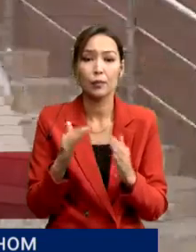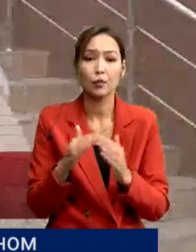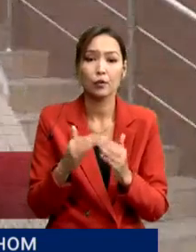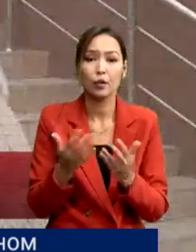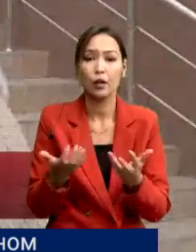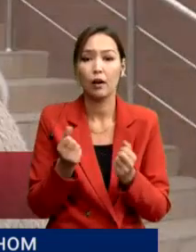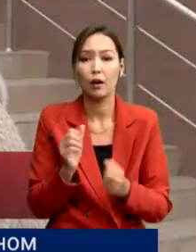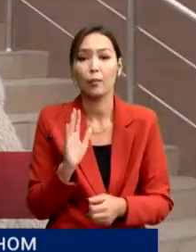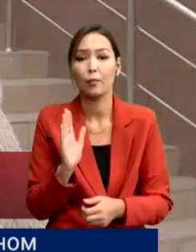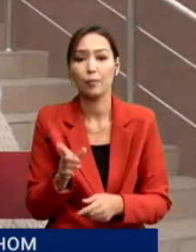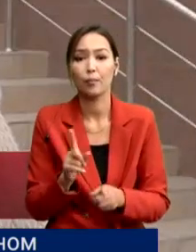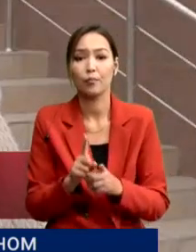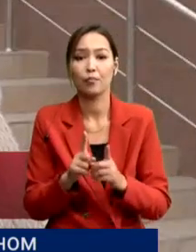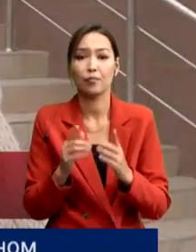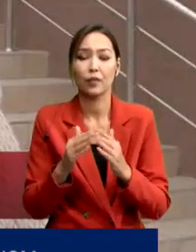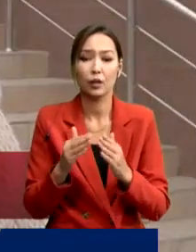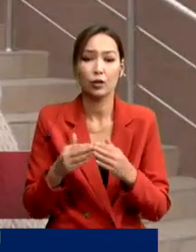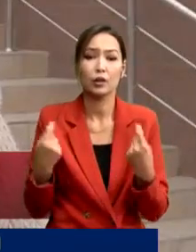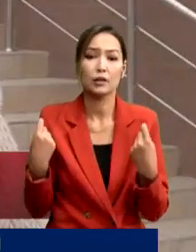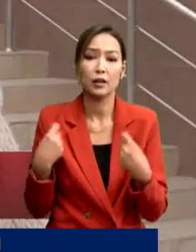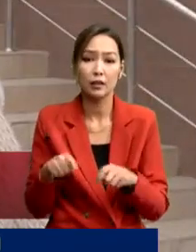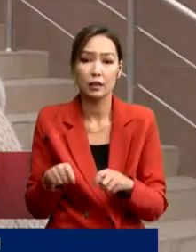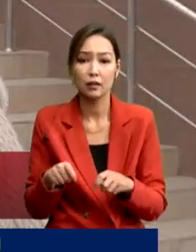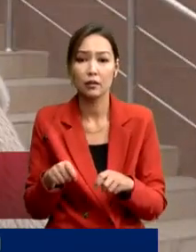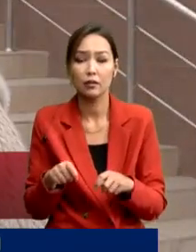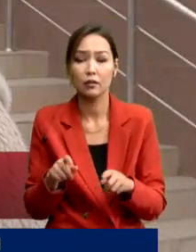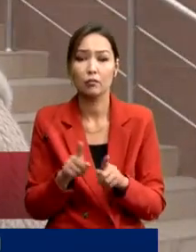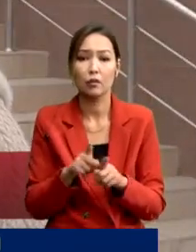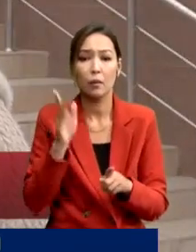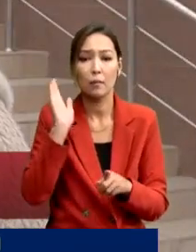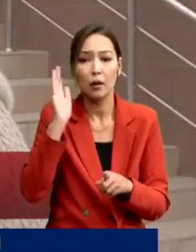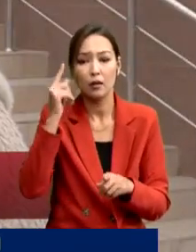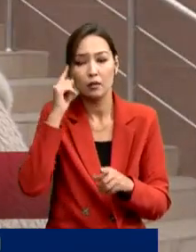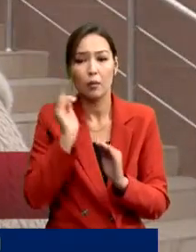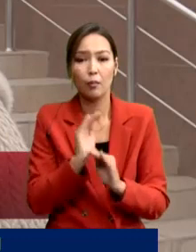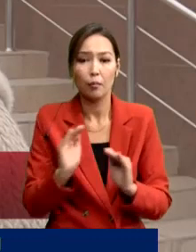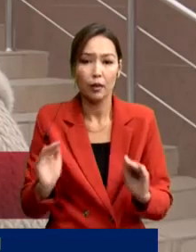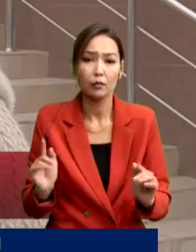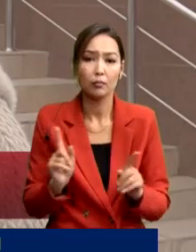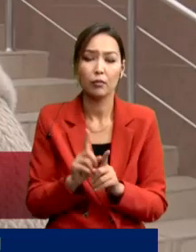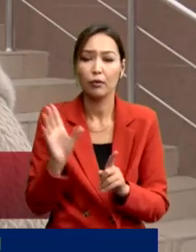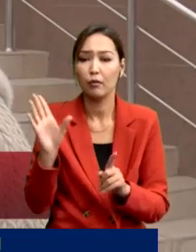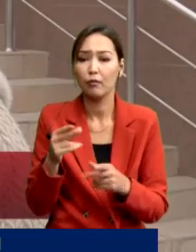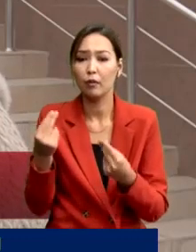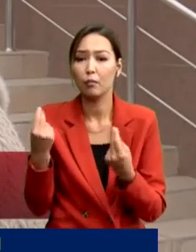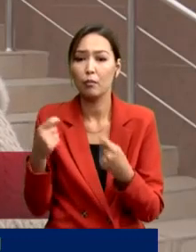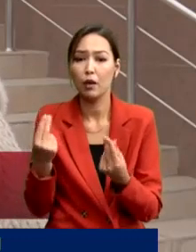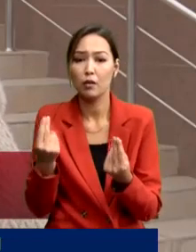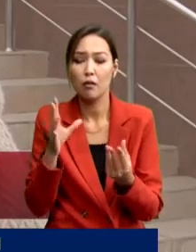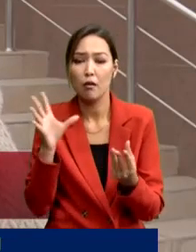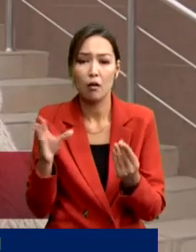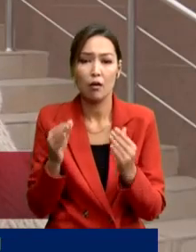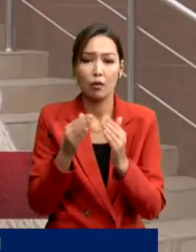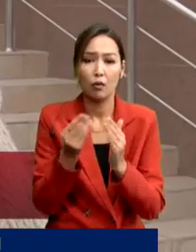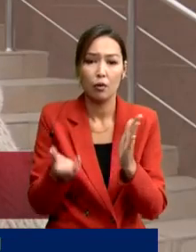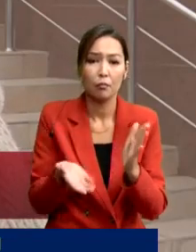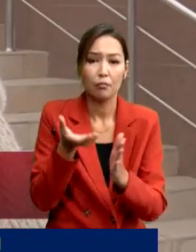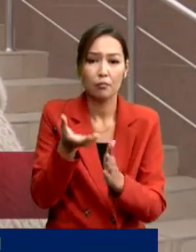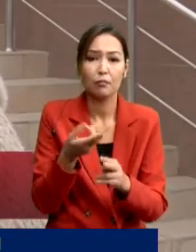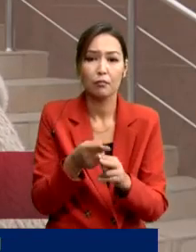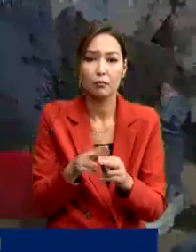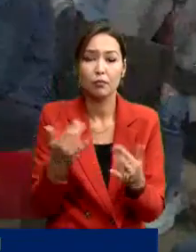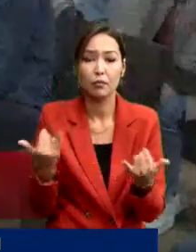деп, үйлерін сатып, балдардың болашағын ойлап, бүткіл тапқан ақшасын бәрін, от үйді бәрін соған жинап салып не істеп отқандар